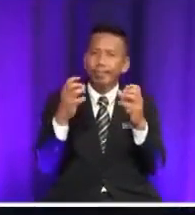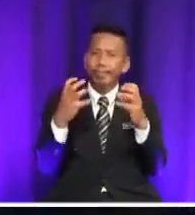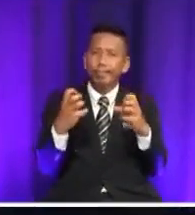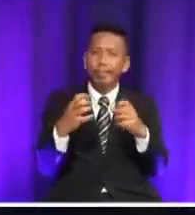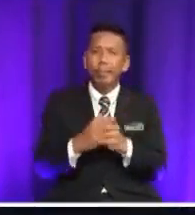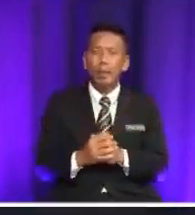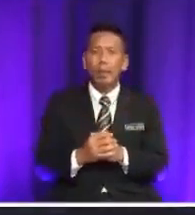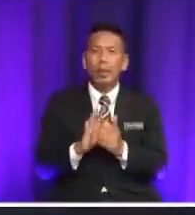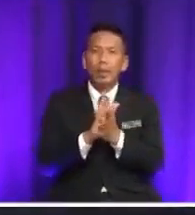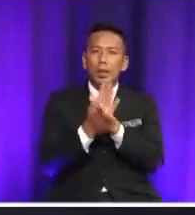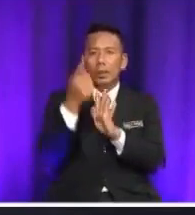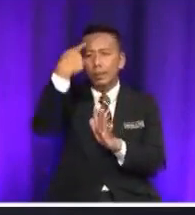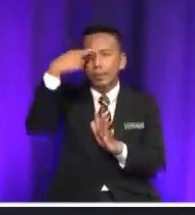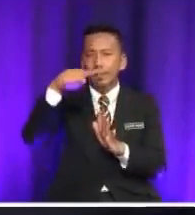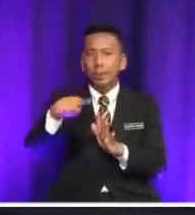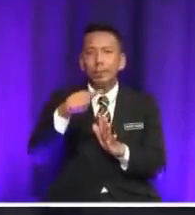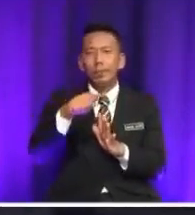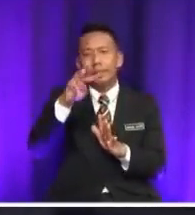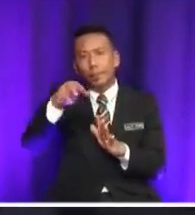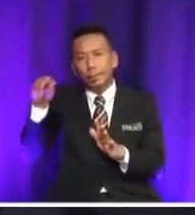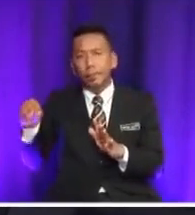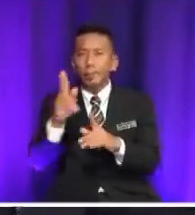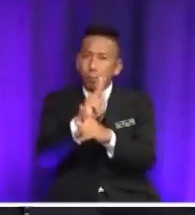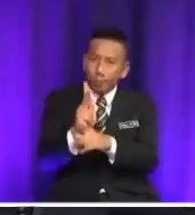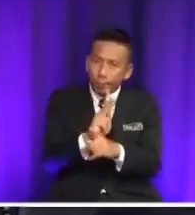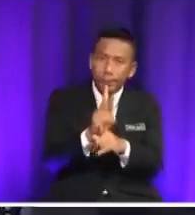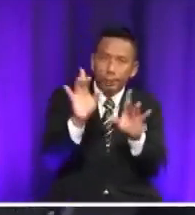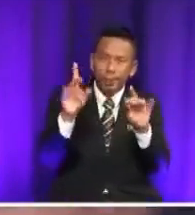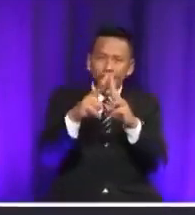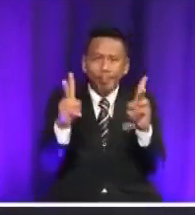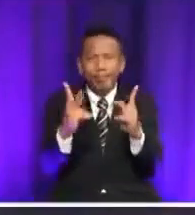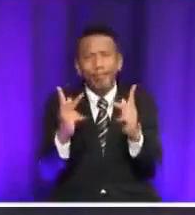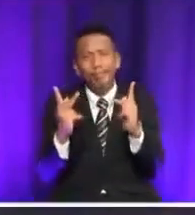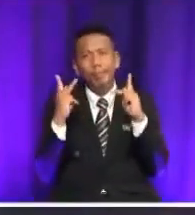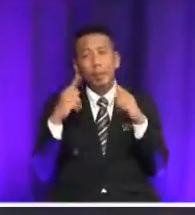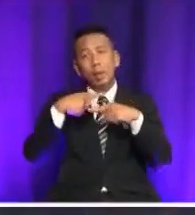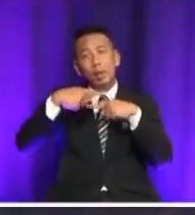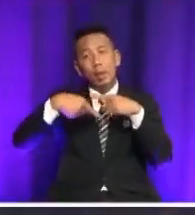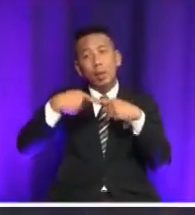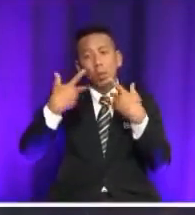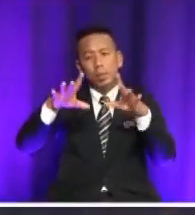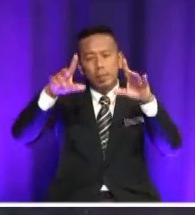jadi untuk mudah-muda di rumah hati-hati gamis nggak kuat sebab